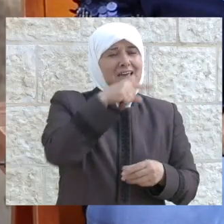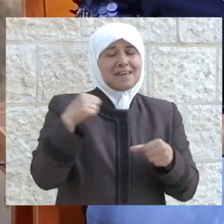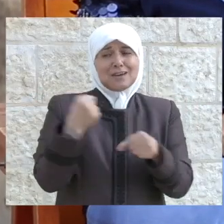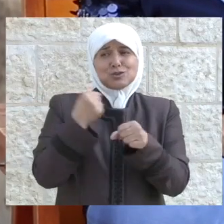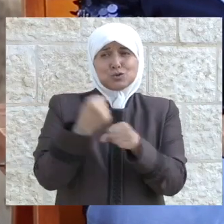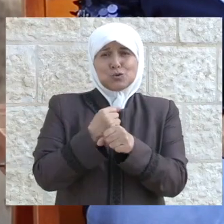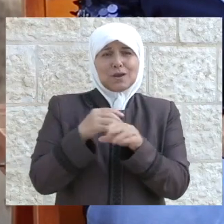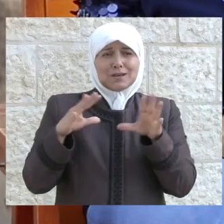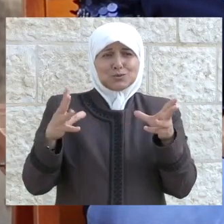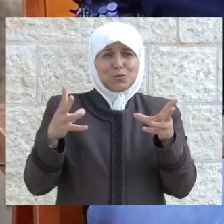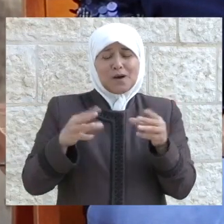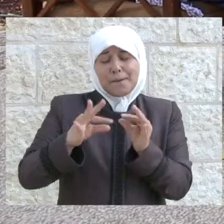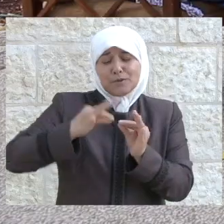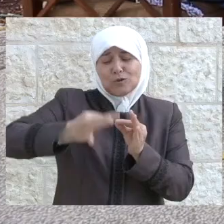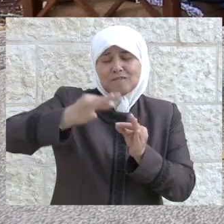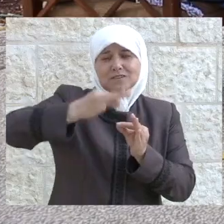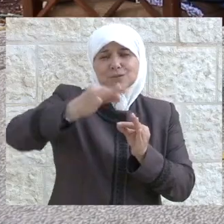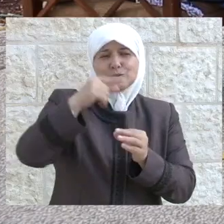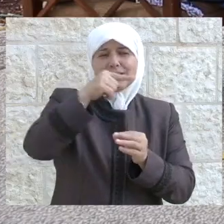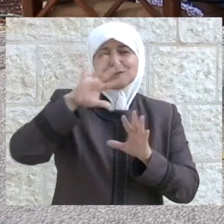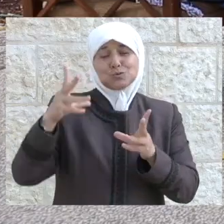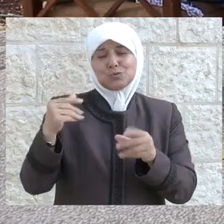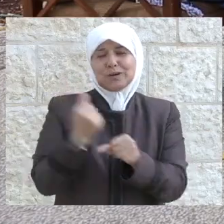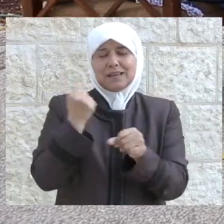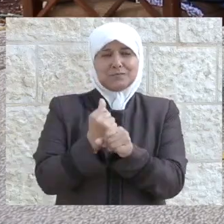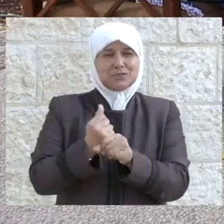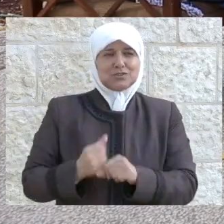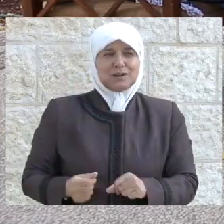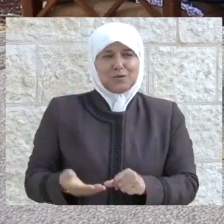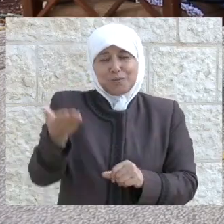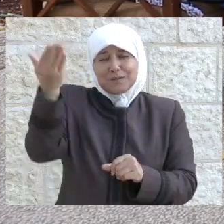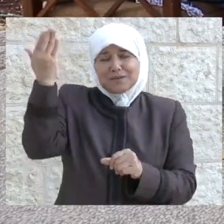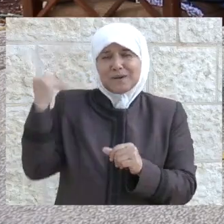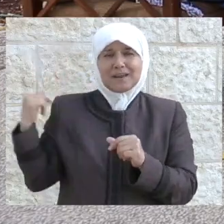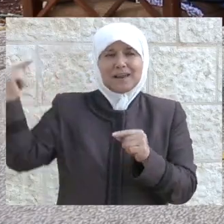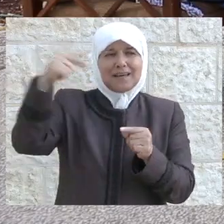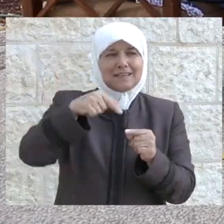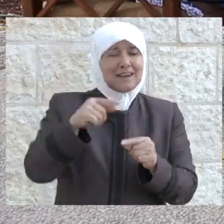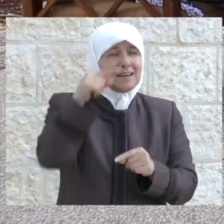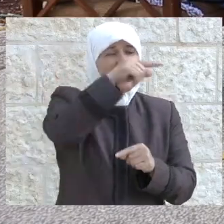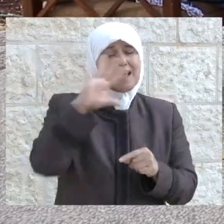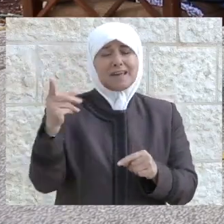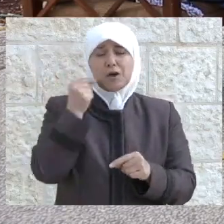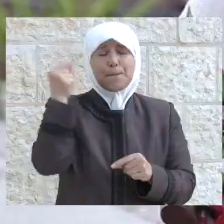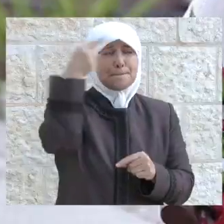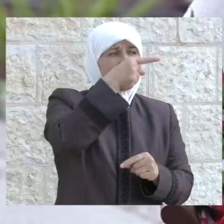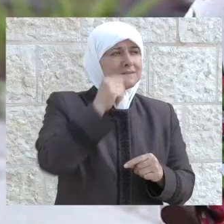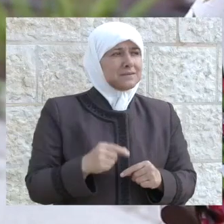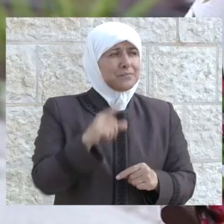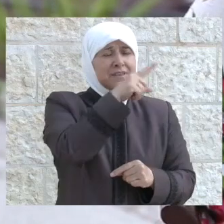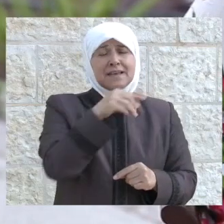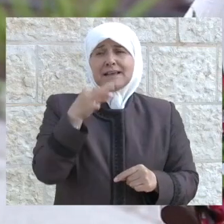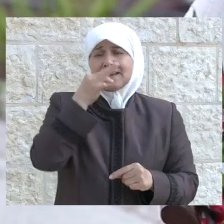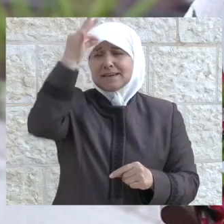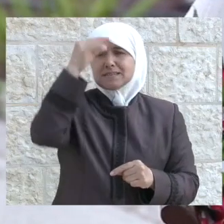جزء وتفصيل بالتفصيل. يسعد مساكي ياسمين، وبداية عرفين عن حالك. انا اسمي